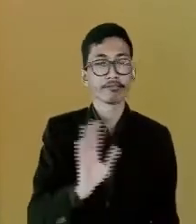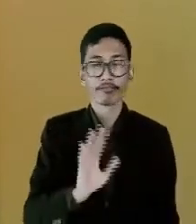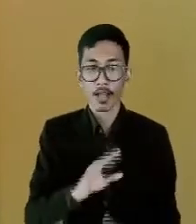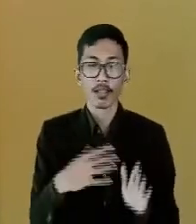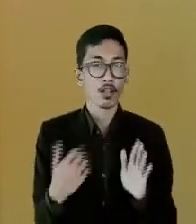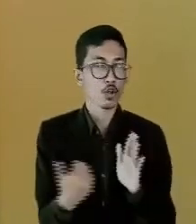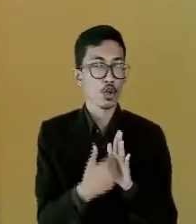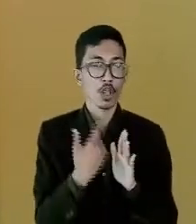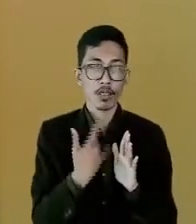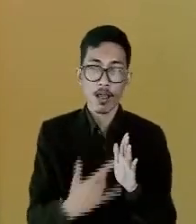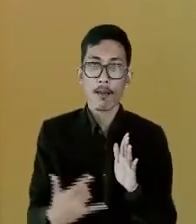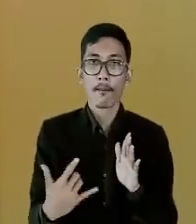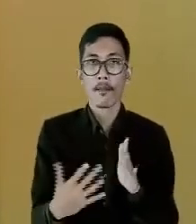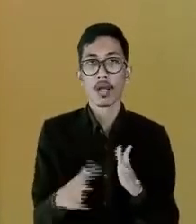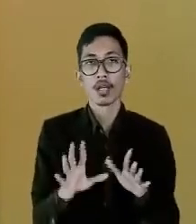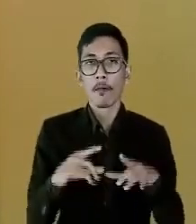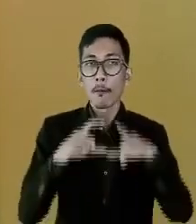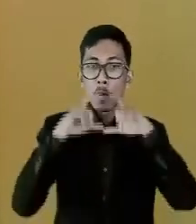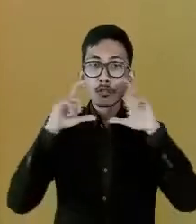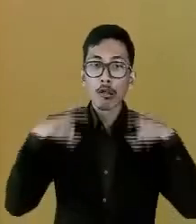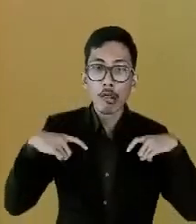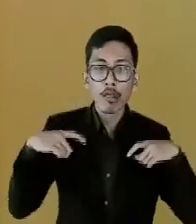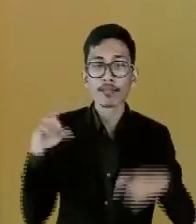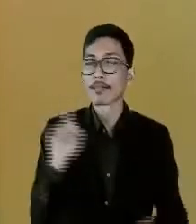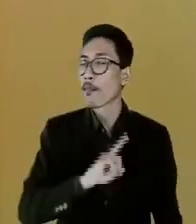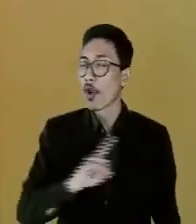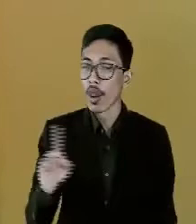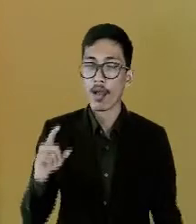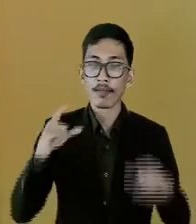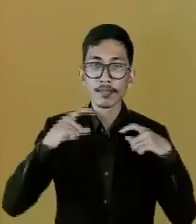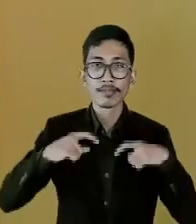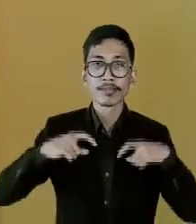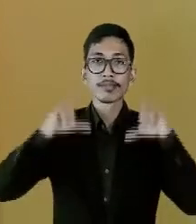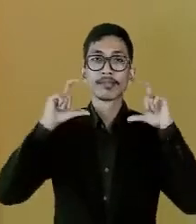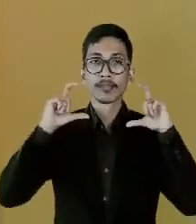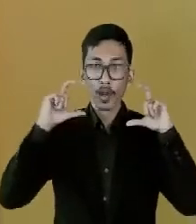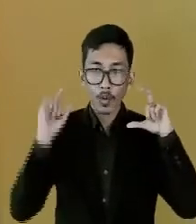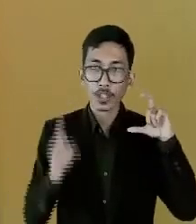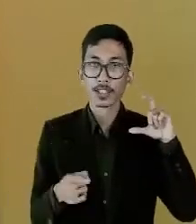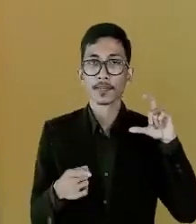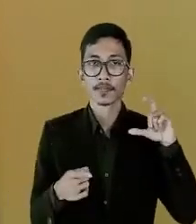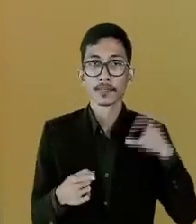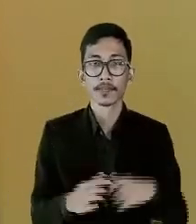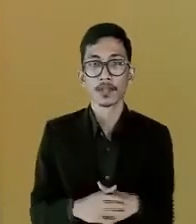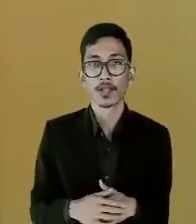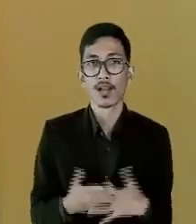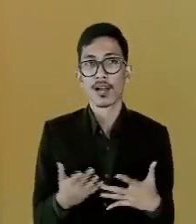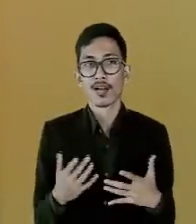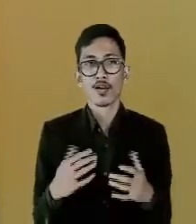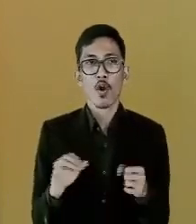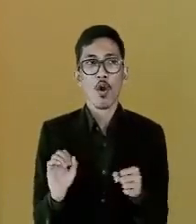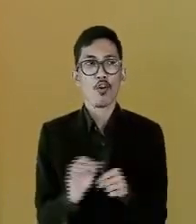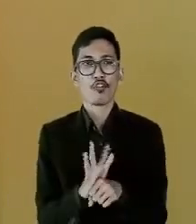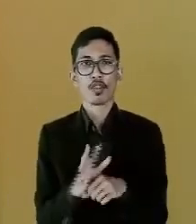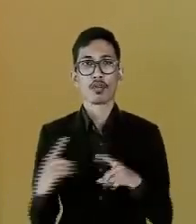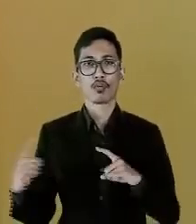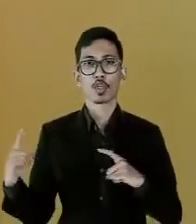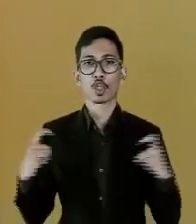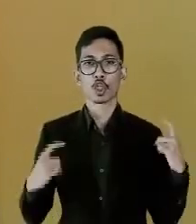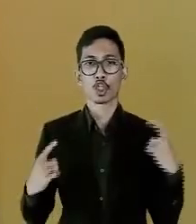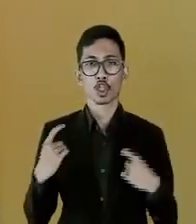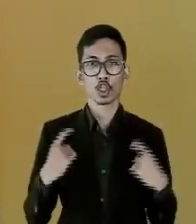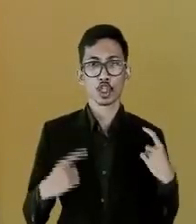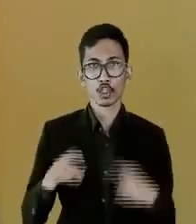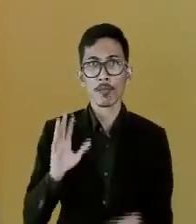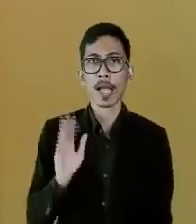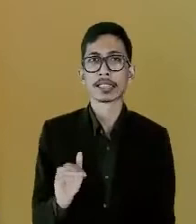lupa, kita tidak pakai masker, dan lain sebagainya. Padahal COVID ada di sekitar kita.